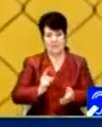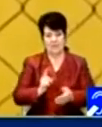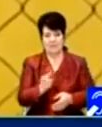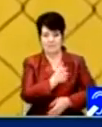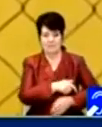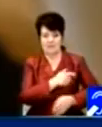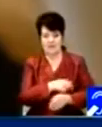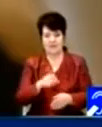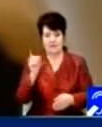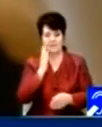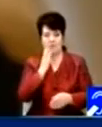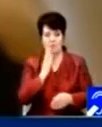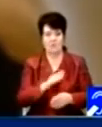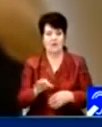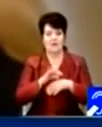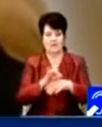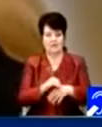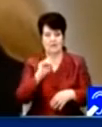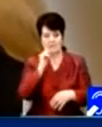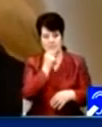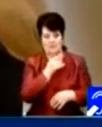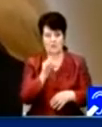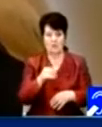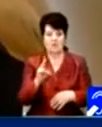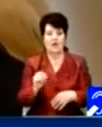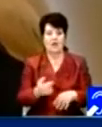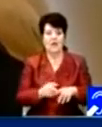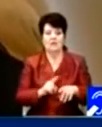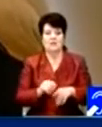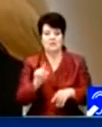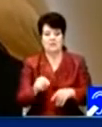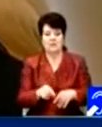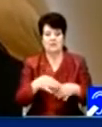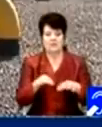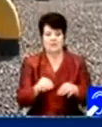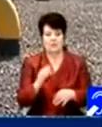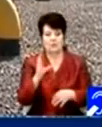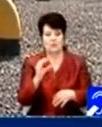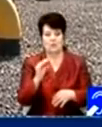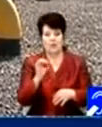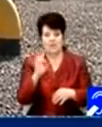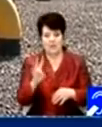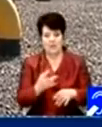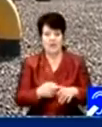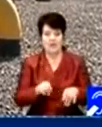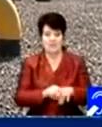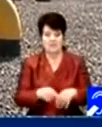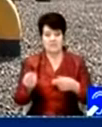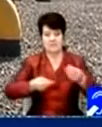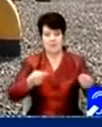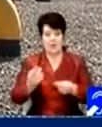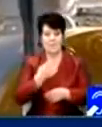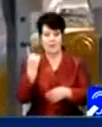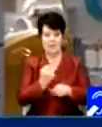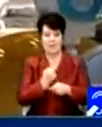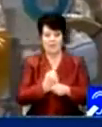de ministrul român al economiei Dănuț Andrușca și de președintele Transgaz Ion Sterian. Aceștia urmează să încheie prima etapă de